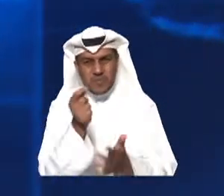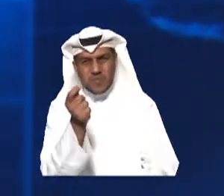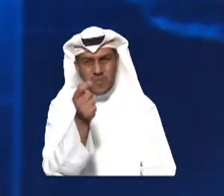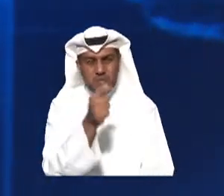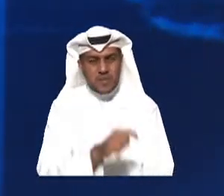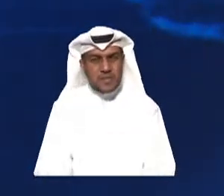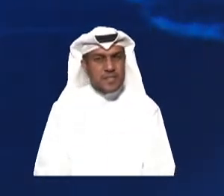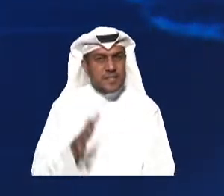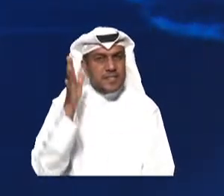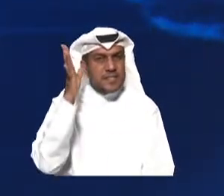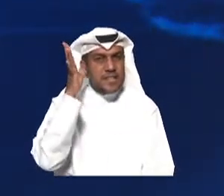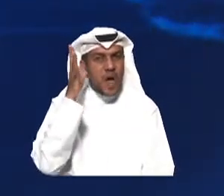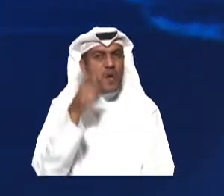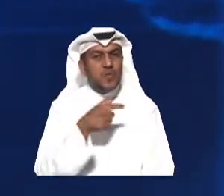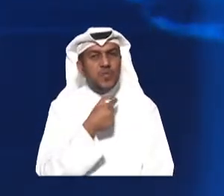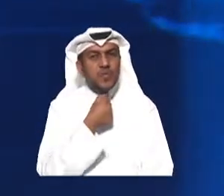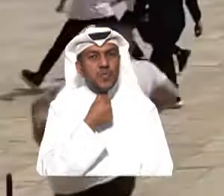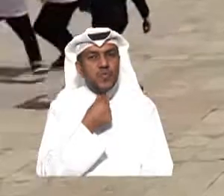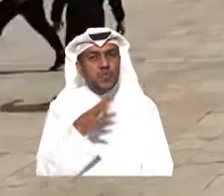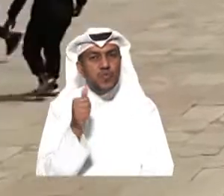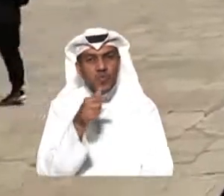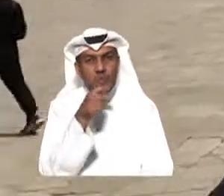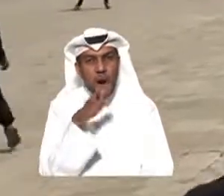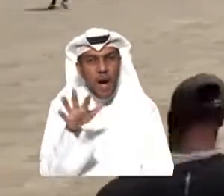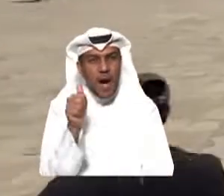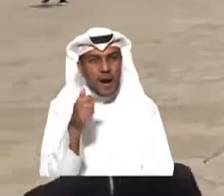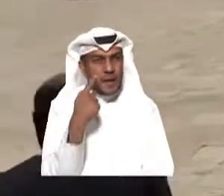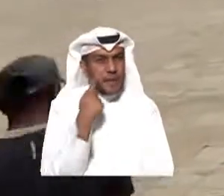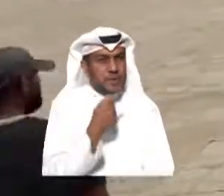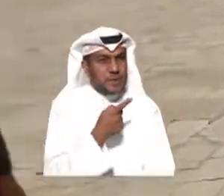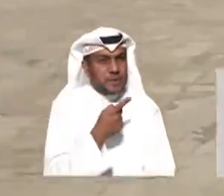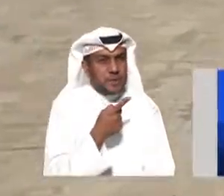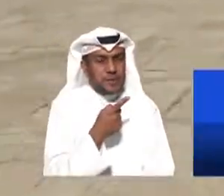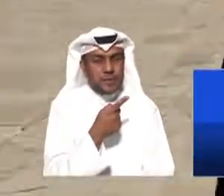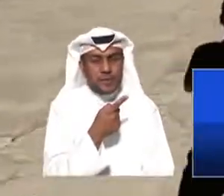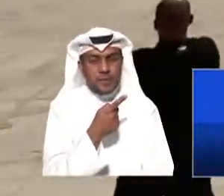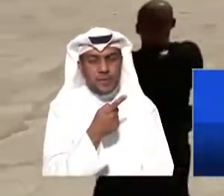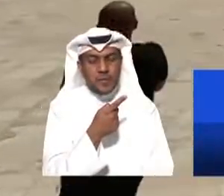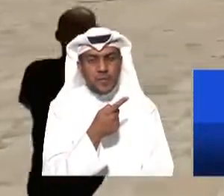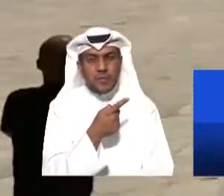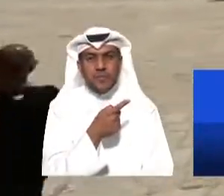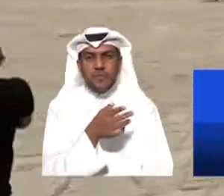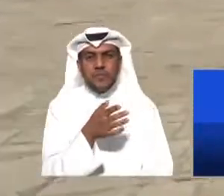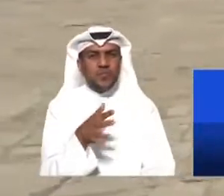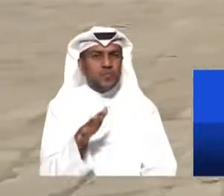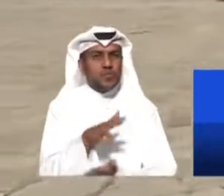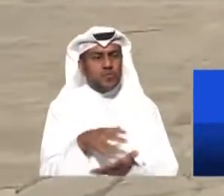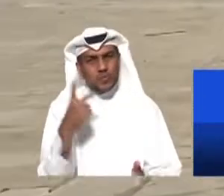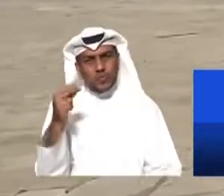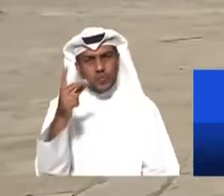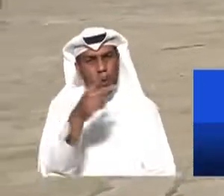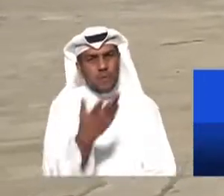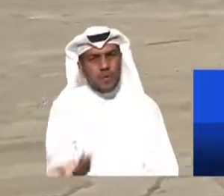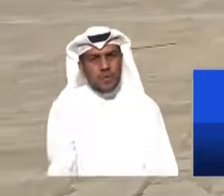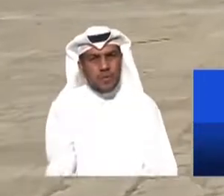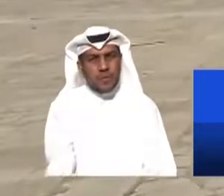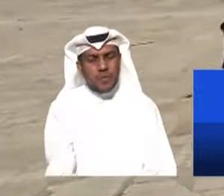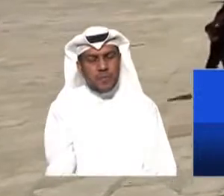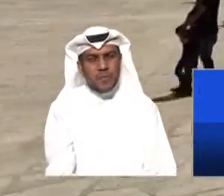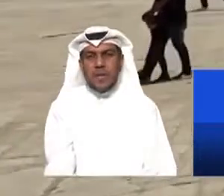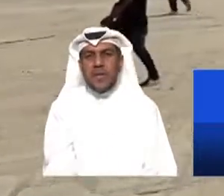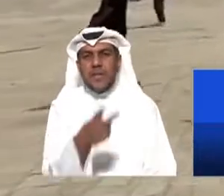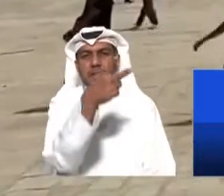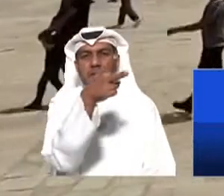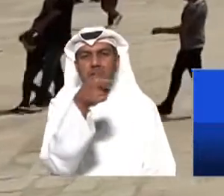صلاة الجمعة في عدد من مناطق الضفة الغربية المحتلة. وقد أصيب أكثر من 20 مواطنا